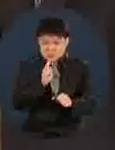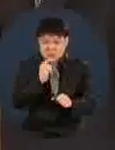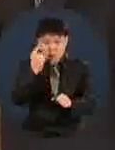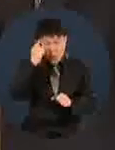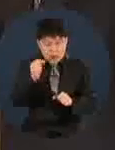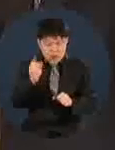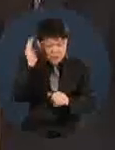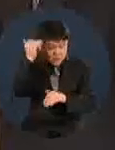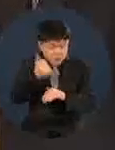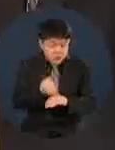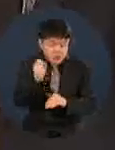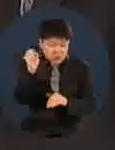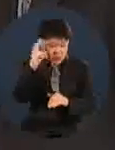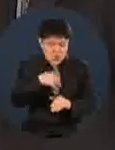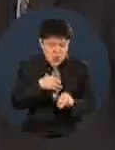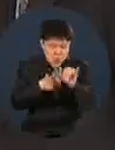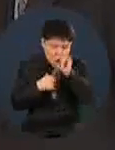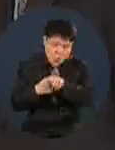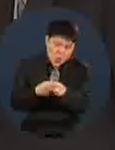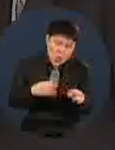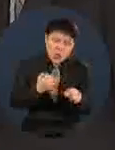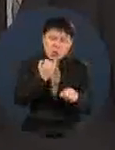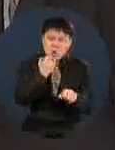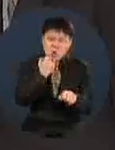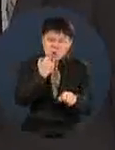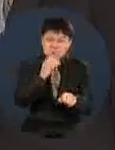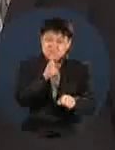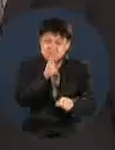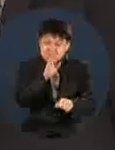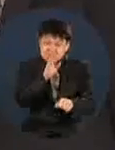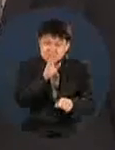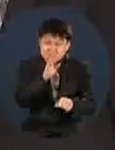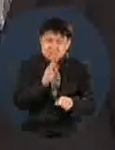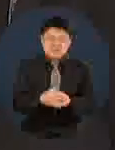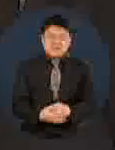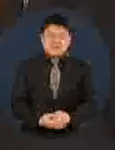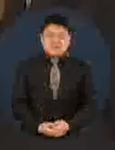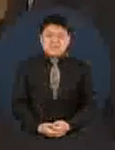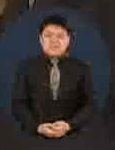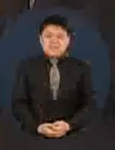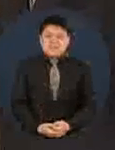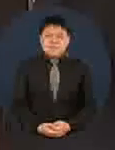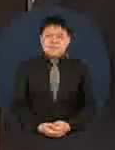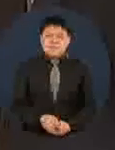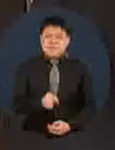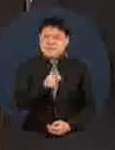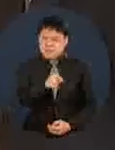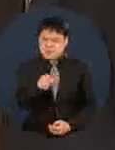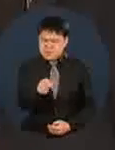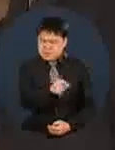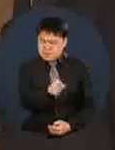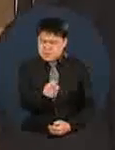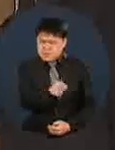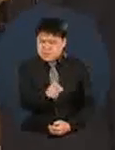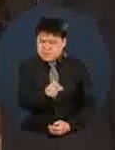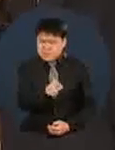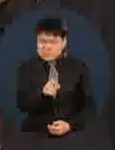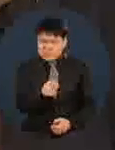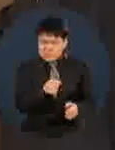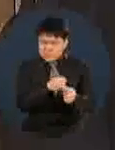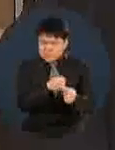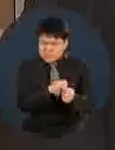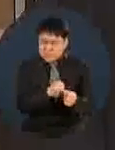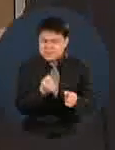여기를 끼워 그렇죠. 이으면 끊는 수가 있고 이런 수는 좀 악수가 되거든요. 이어주면 귀가 지켜져서. 이런 수는 이제 여기를 노리는 맛도 되고